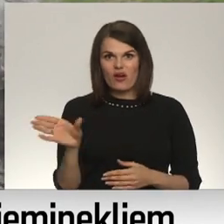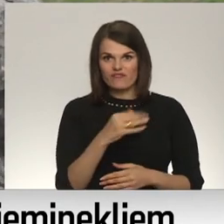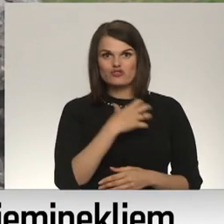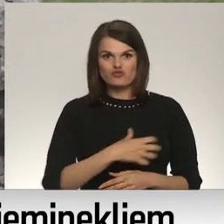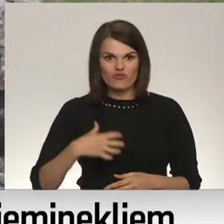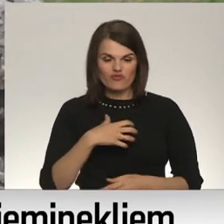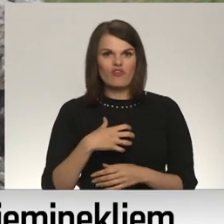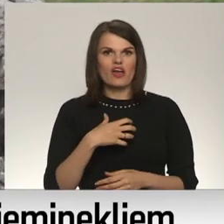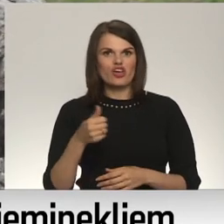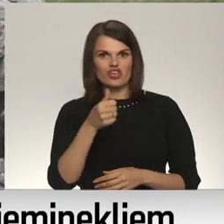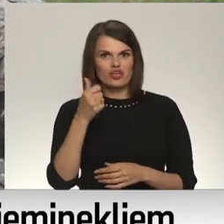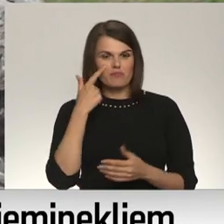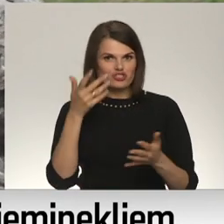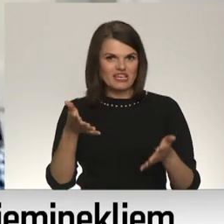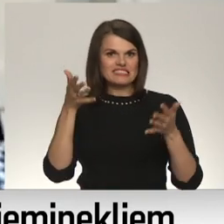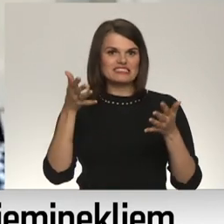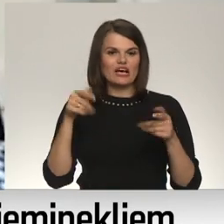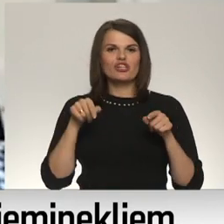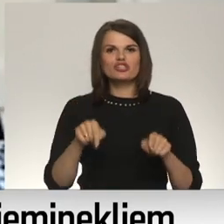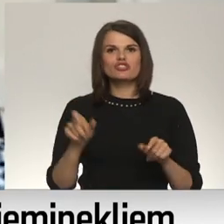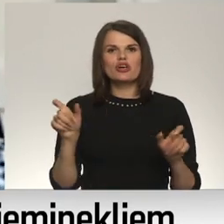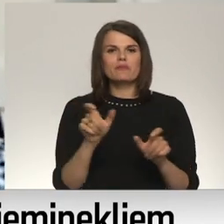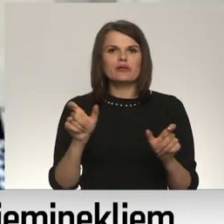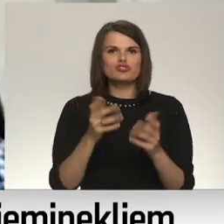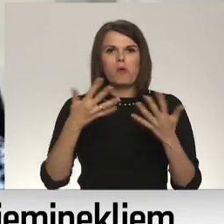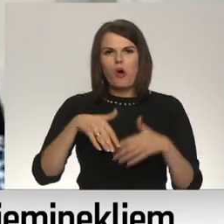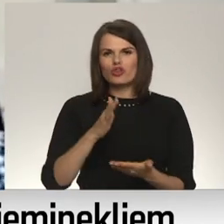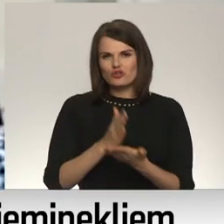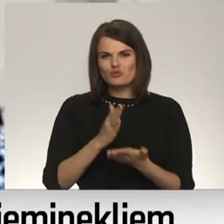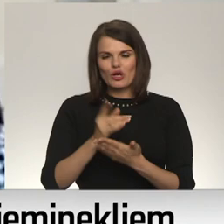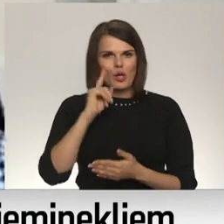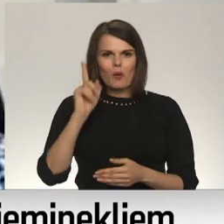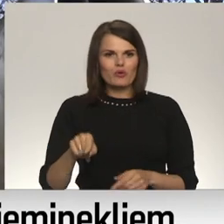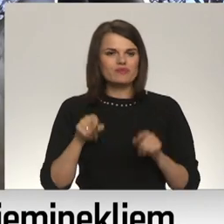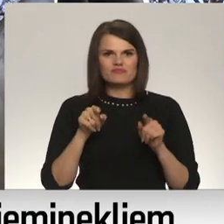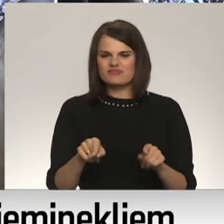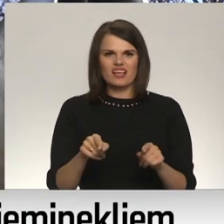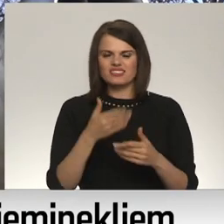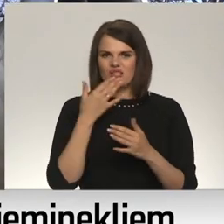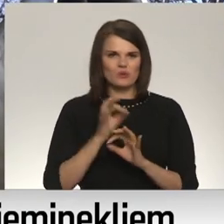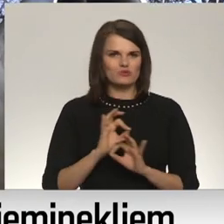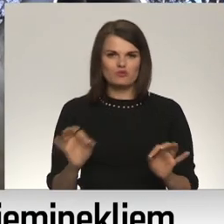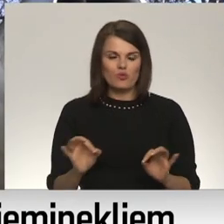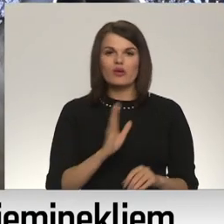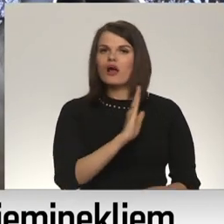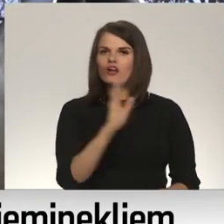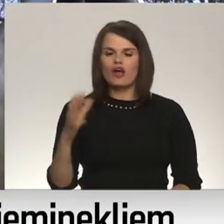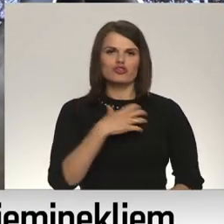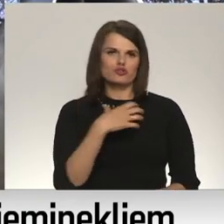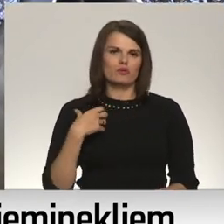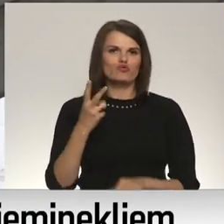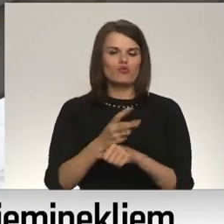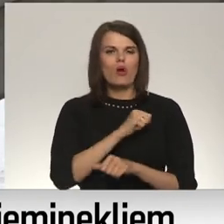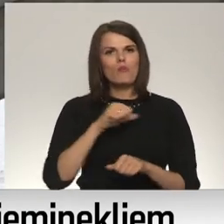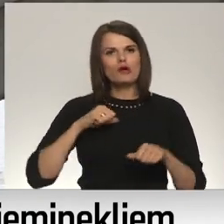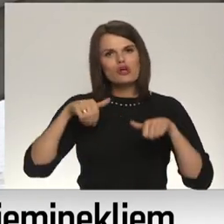vajag izcelt īpaši? Šī brīža politiskajos notikumos, protams, ka tās neglājumā. Tas ir katras pašvaldības uzdevums